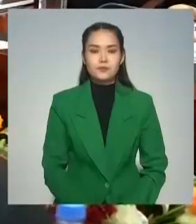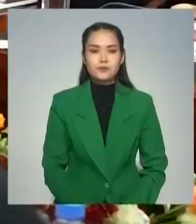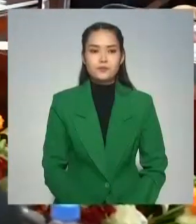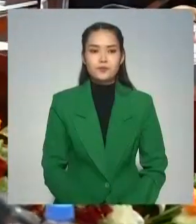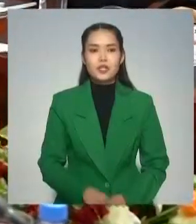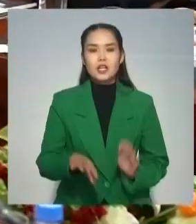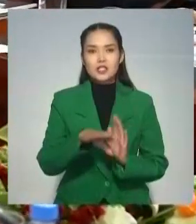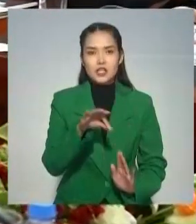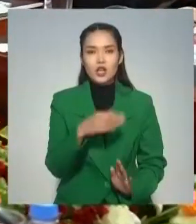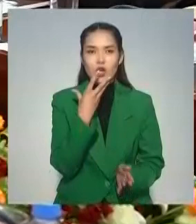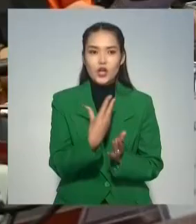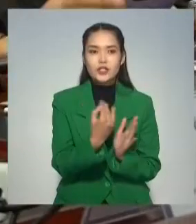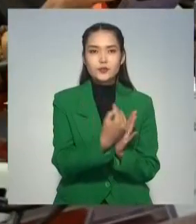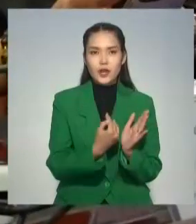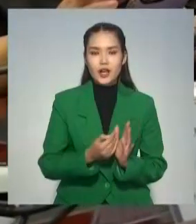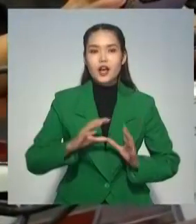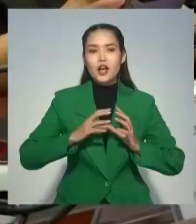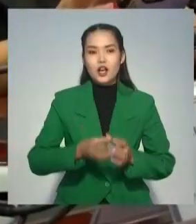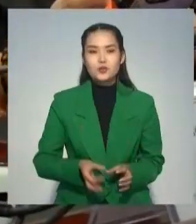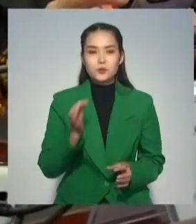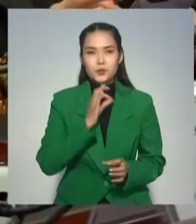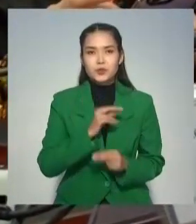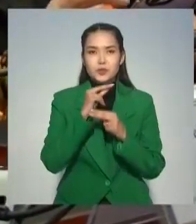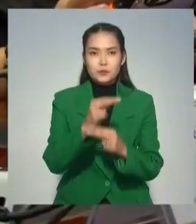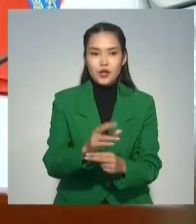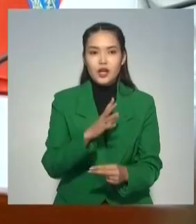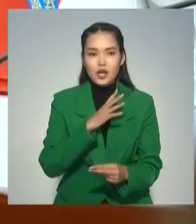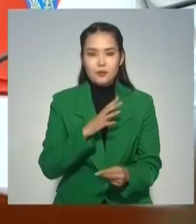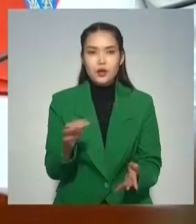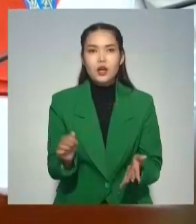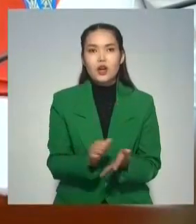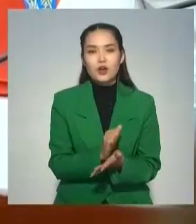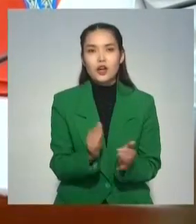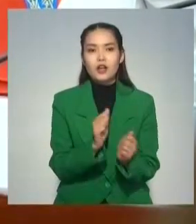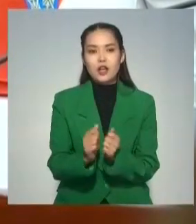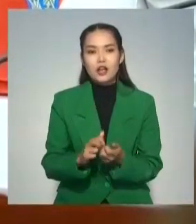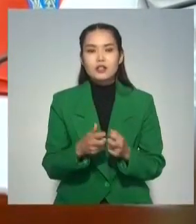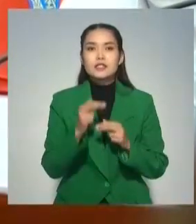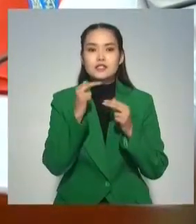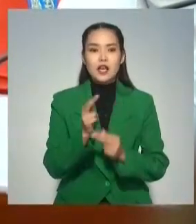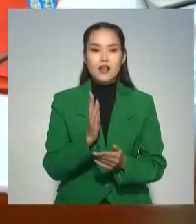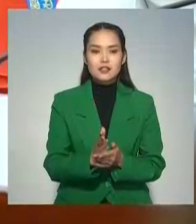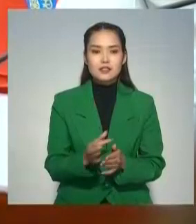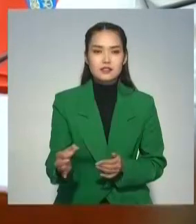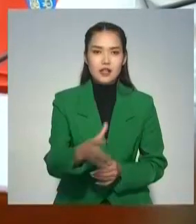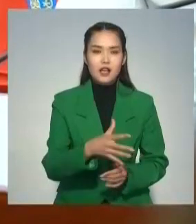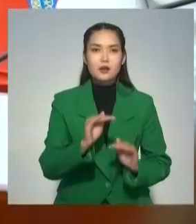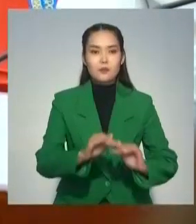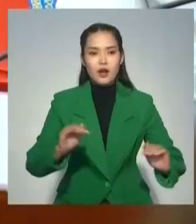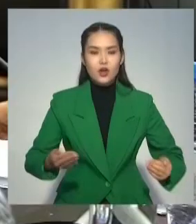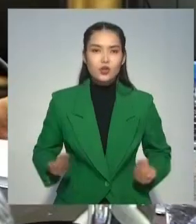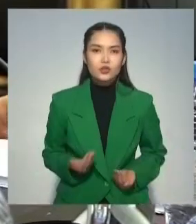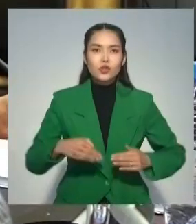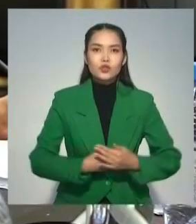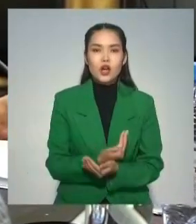Саяси ұйым өз бағдарламасында әлеуметтік салаға басымдық берген. Құжатта алтын құрсақты аналардың мәртебесін нығайту, бала тәрбиесі, тұрғын үй, жаңа